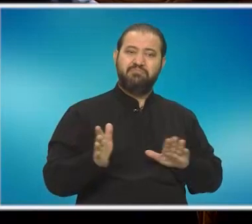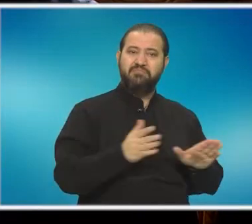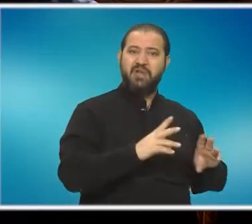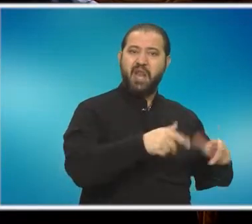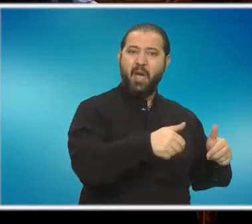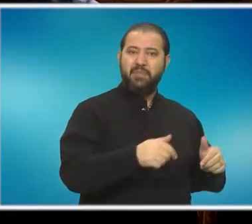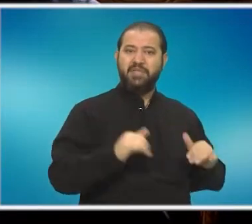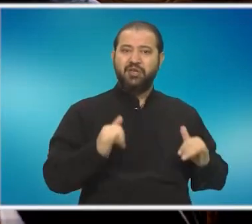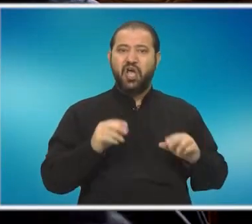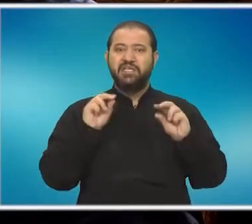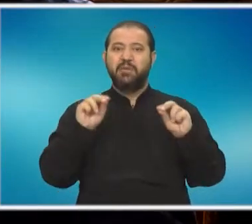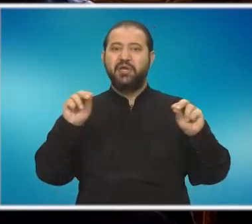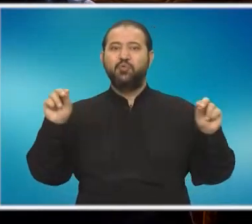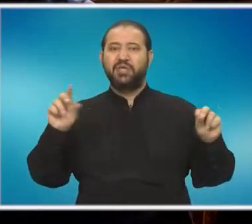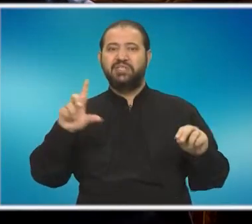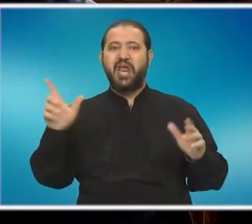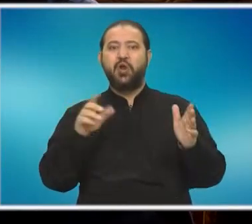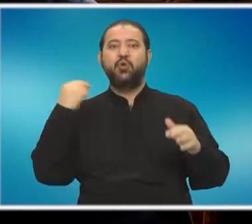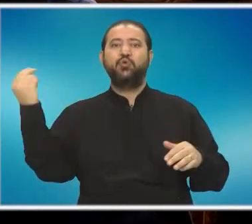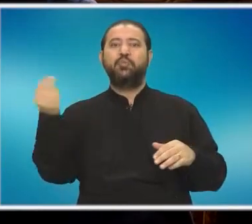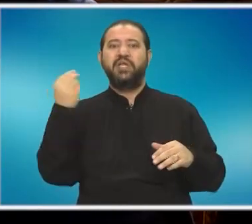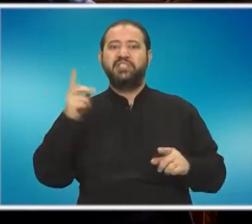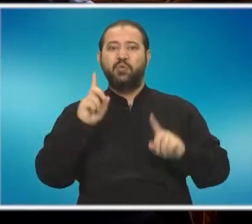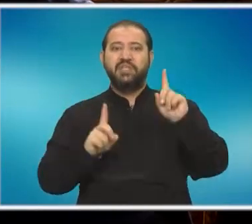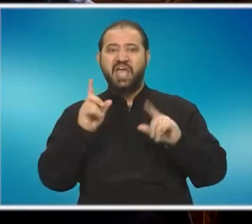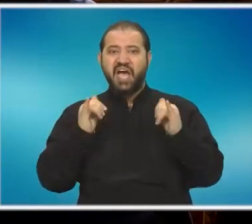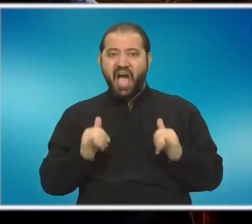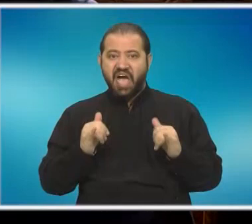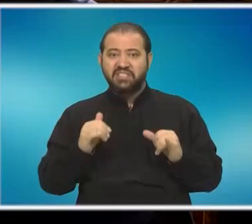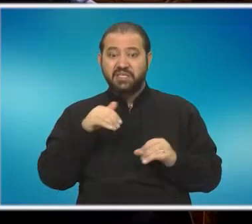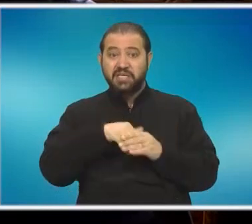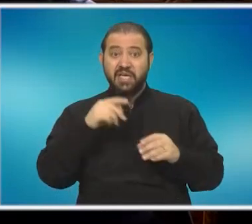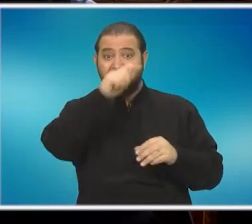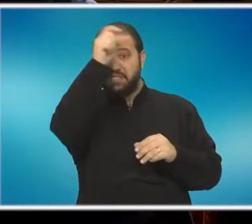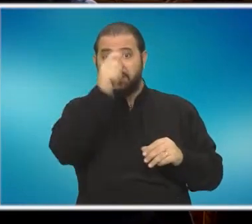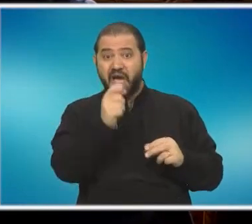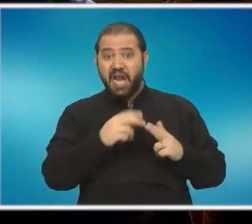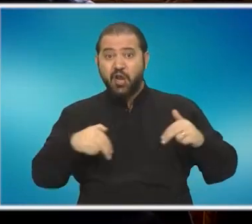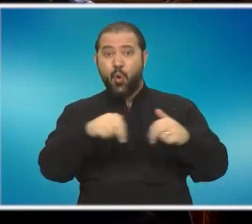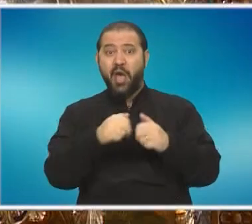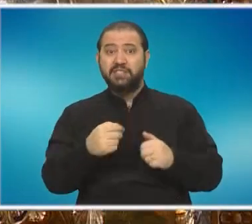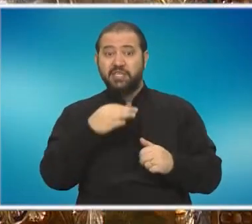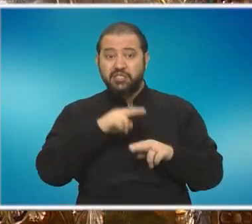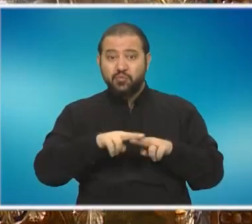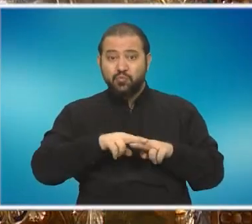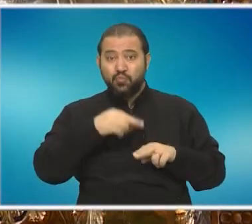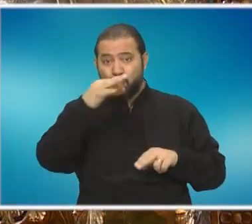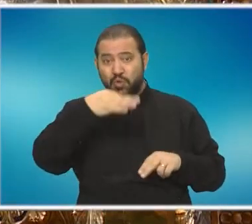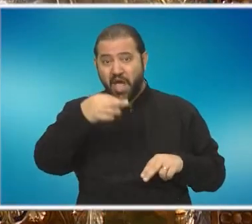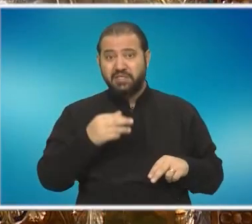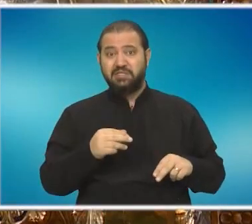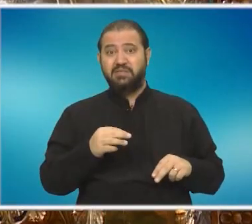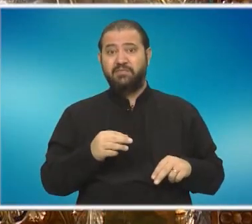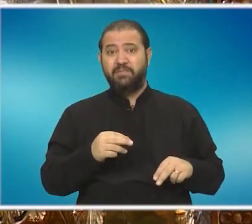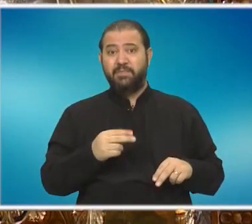mărturisi pe Dumnezeu. Noi astăzi, dacă ieșim în țara noastră, 2020, cum a spus Sfinția